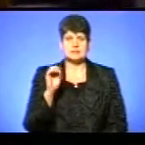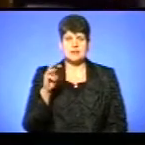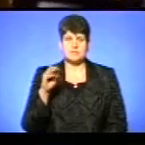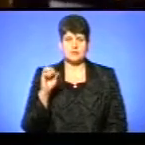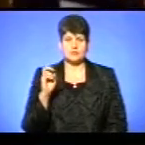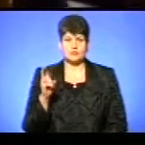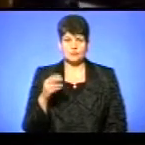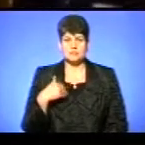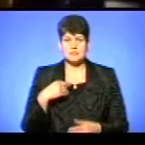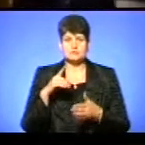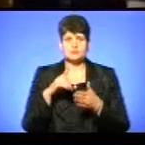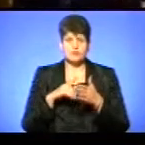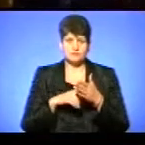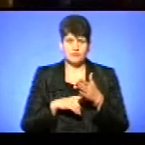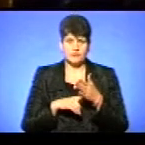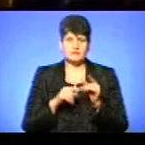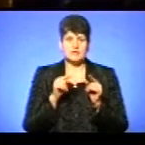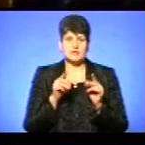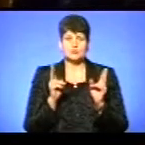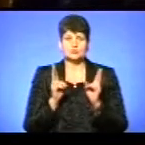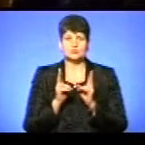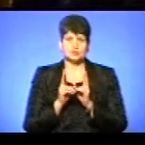Ми сподіваємося від тих зустрічей